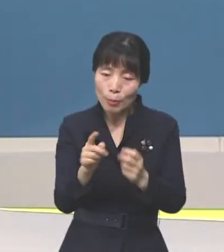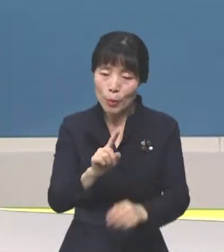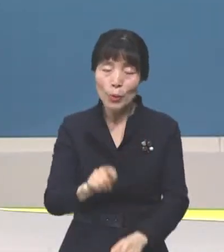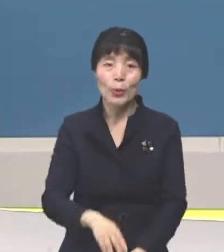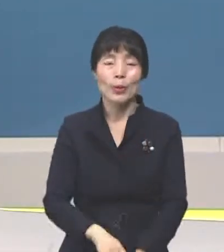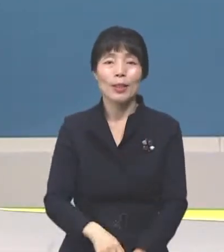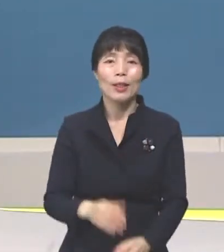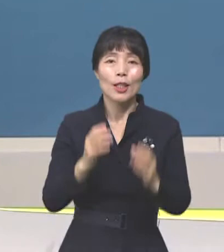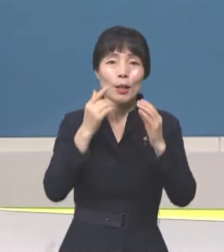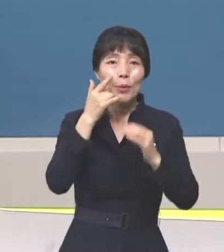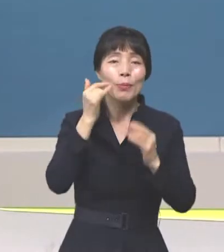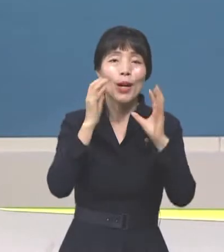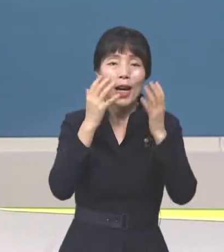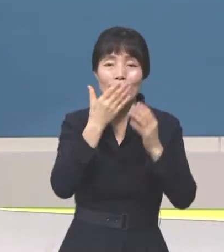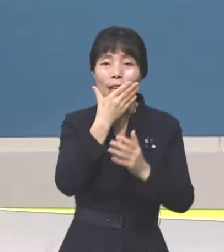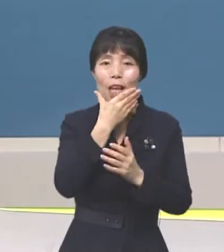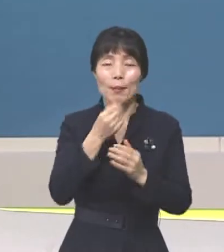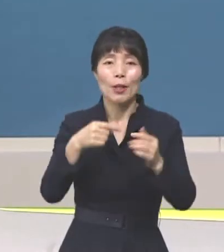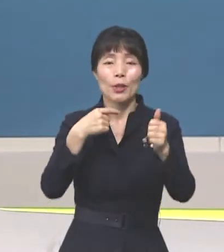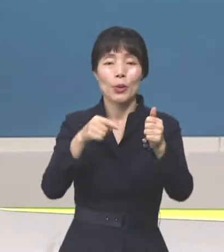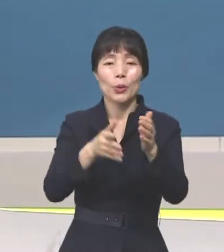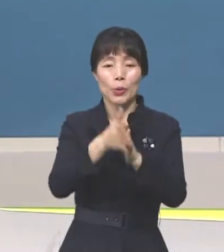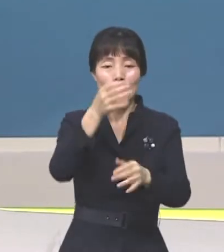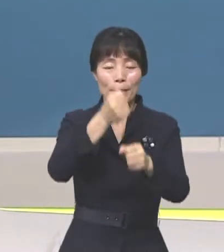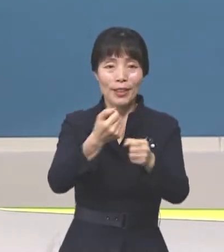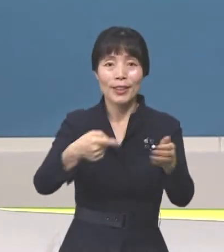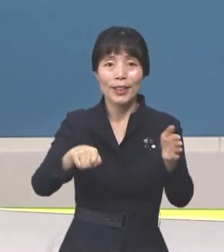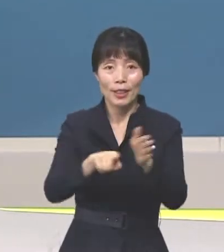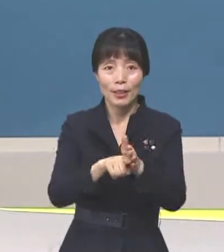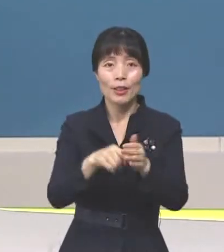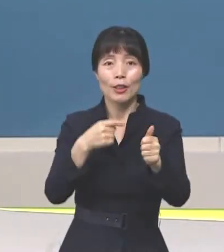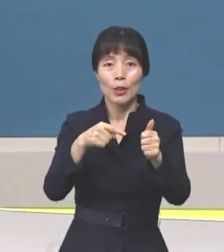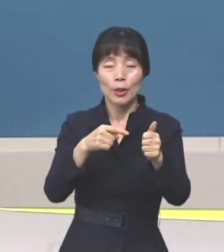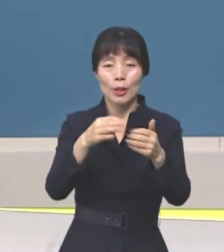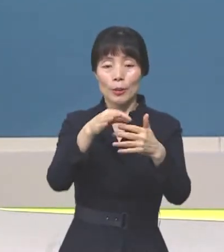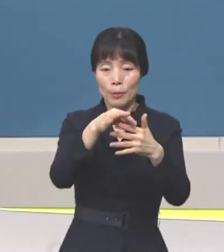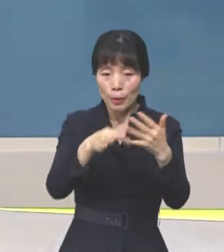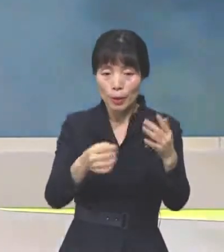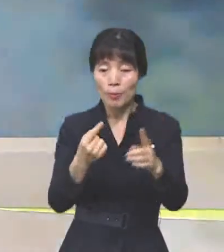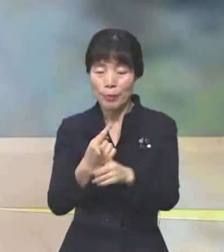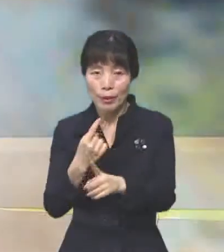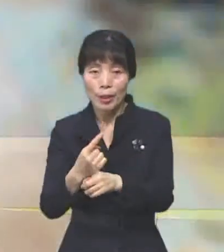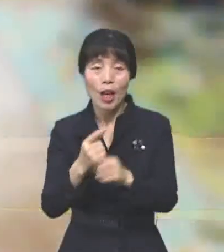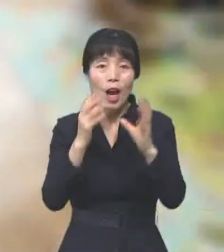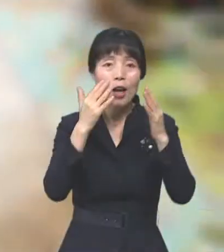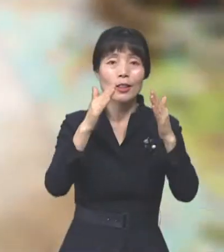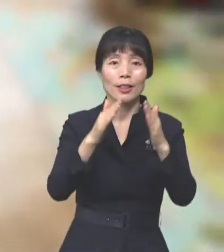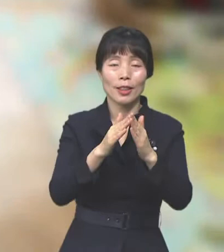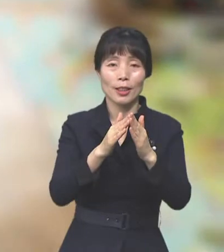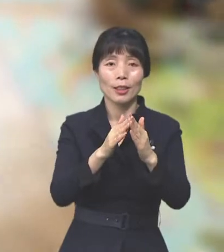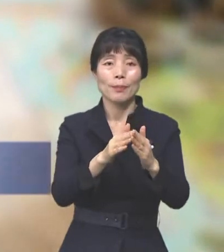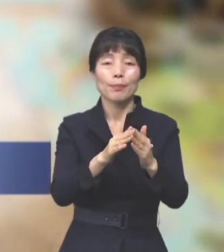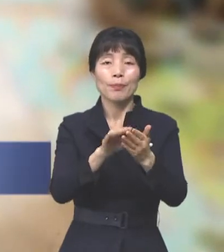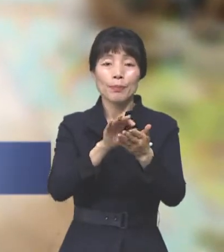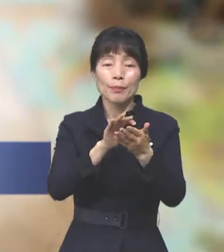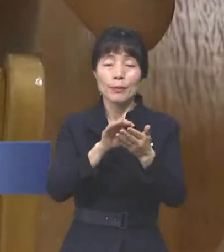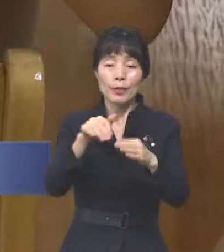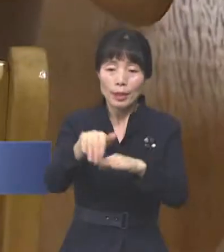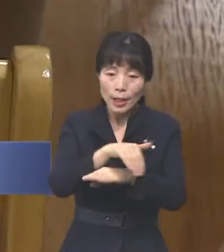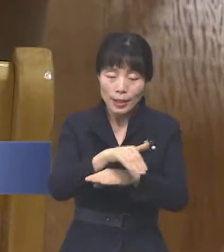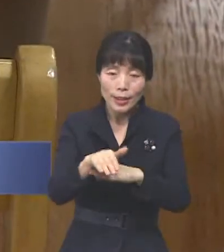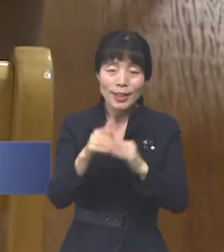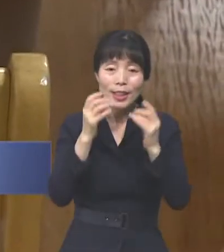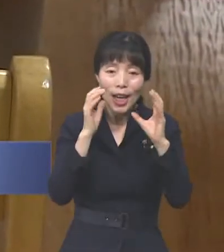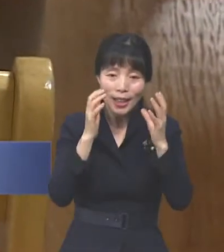아이가 행복한 보육도시를 만들기 위해서 보육지원체계를 개편하는데요. 어린이집을 이용하는 모든